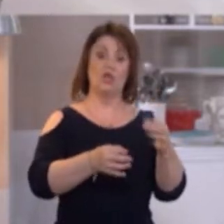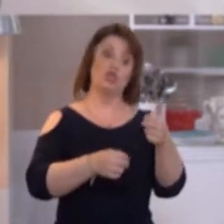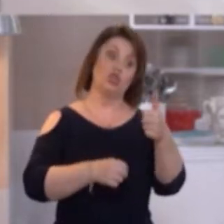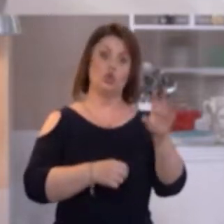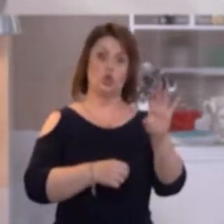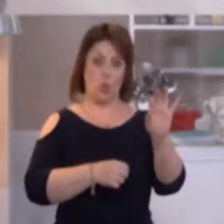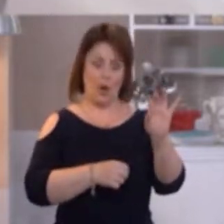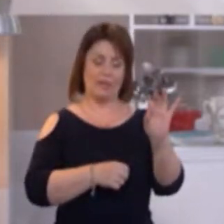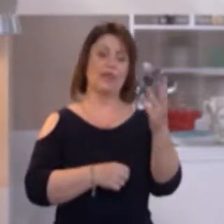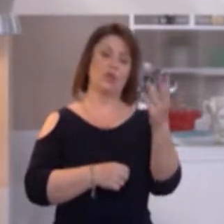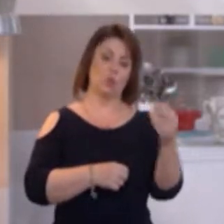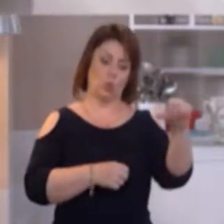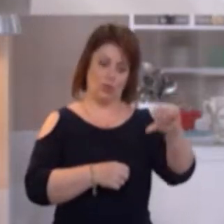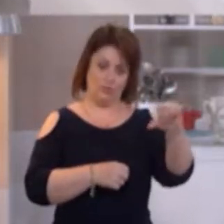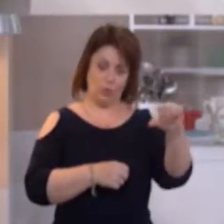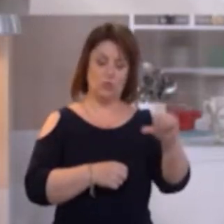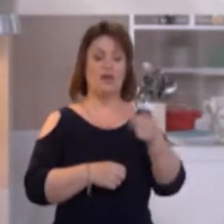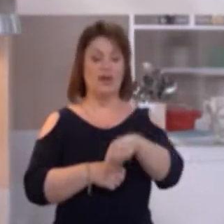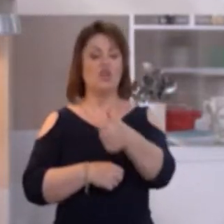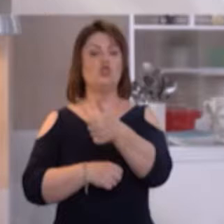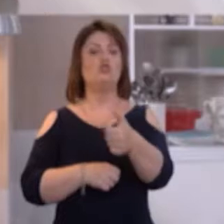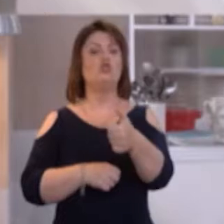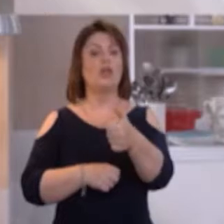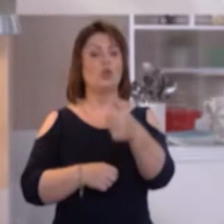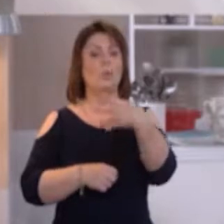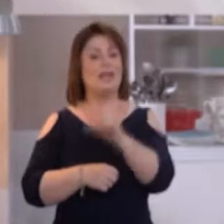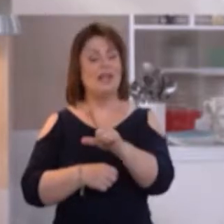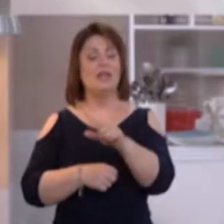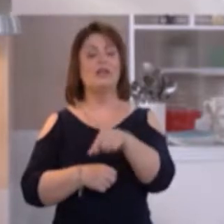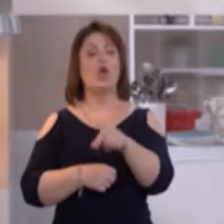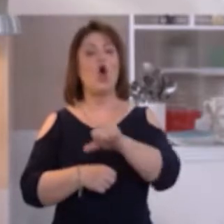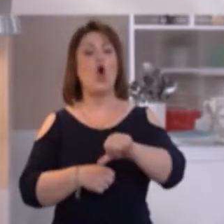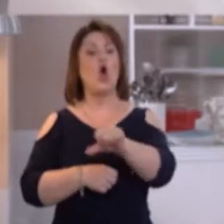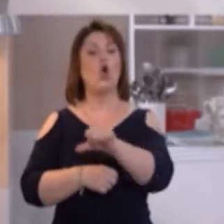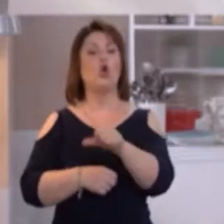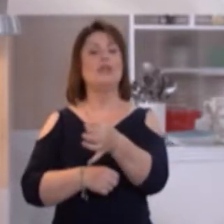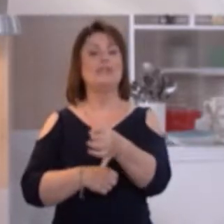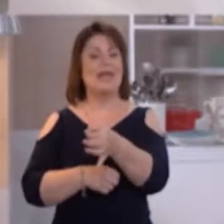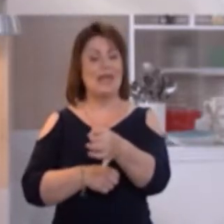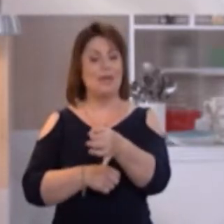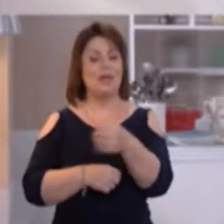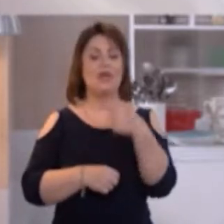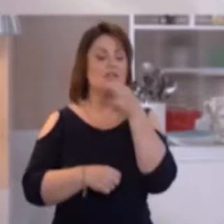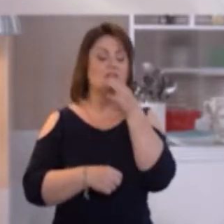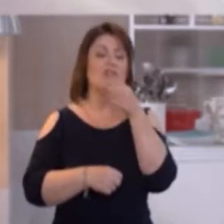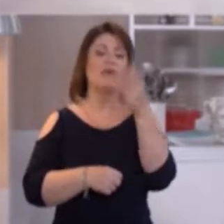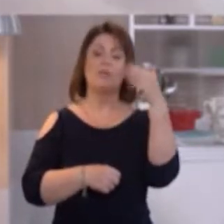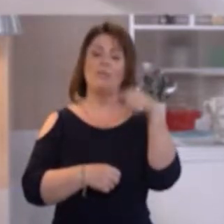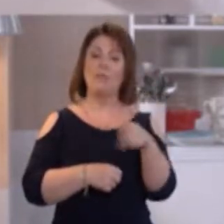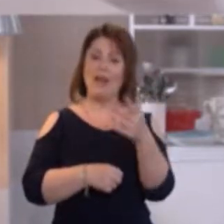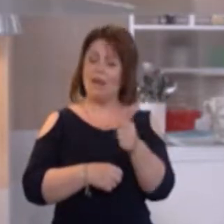150 millilitri di succo di frutta e 100 ml di olio di semi, e così sostituiamo i liquidi e non mettiamo